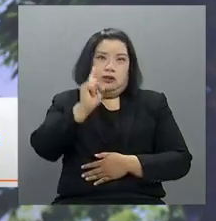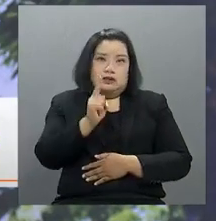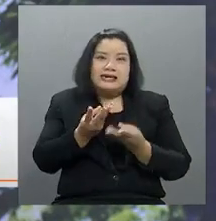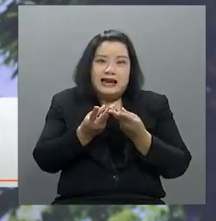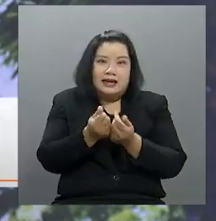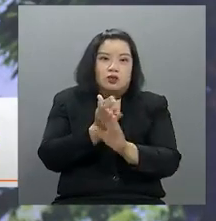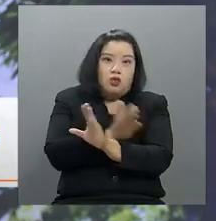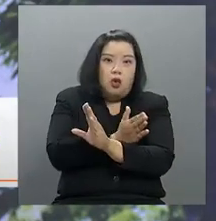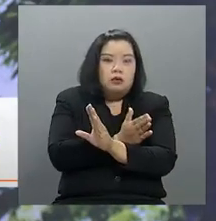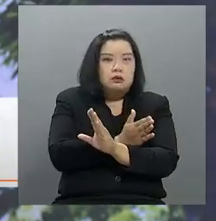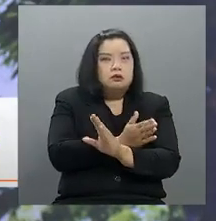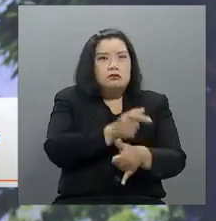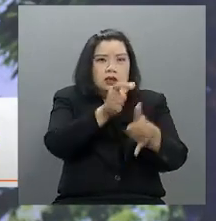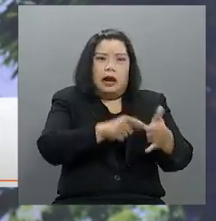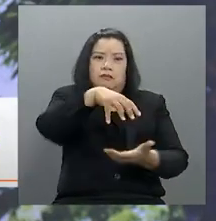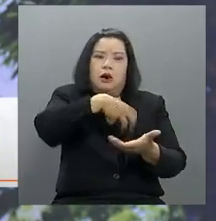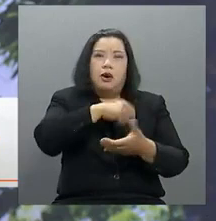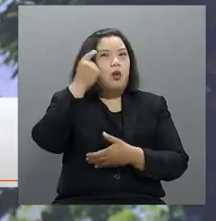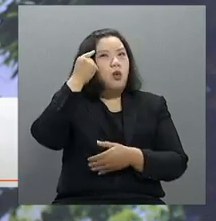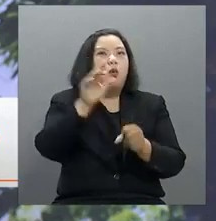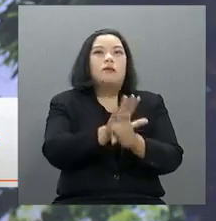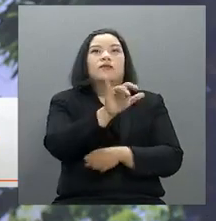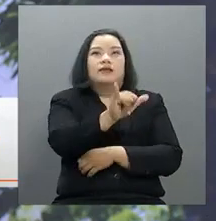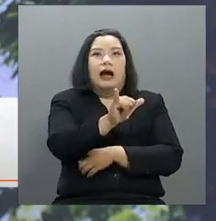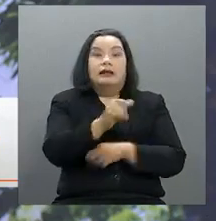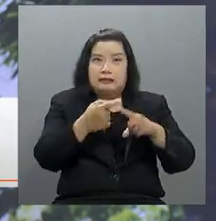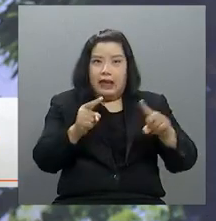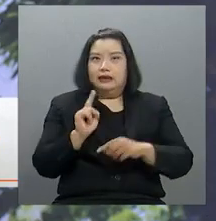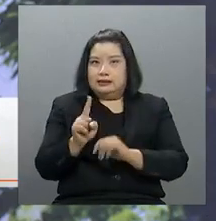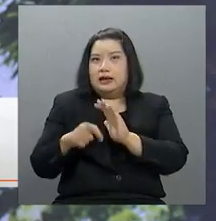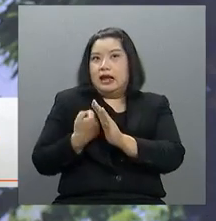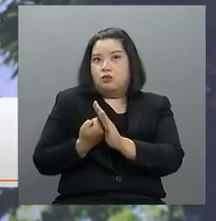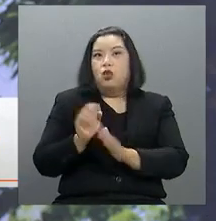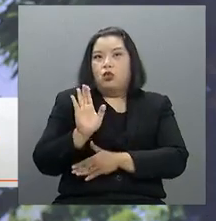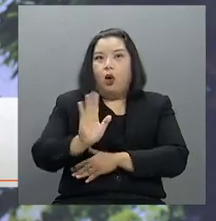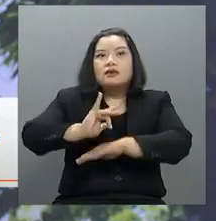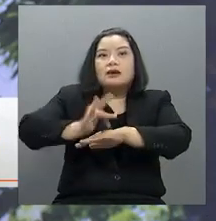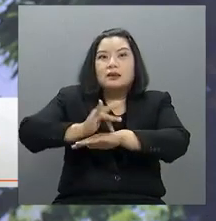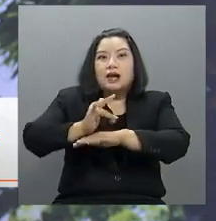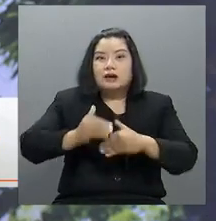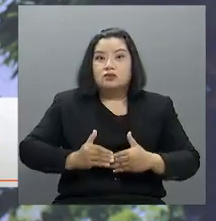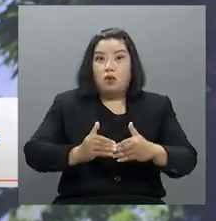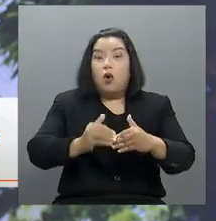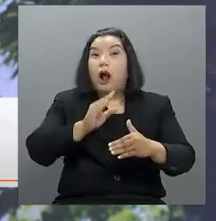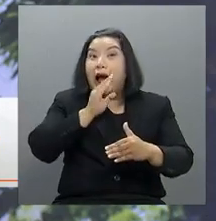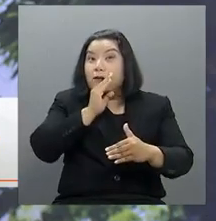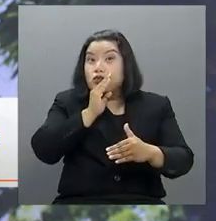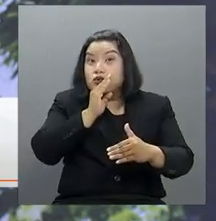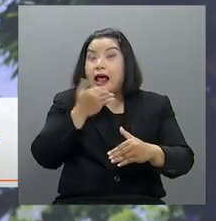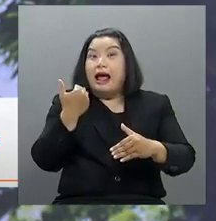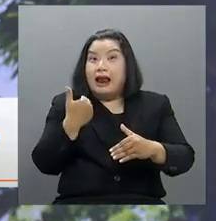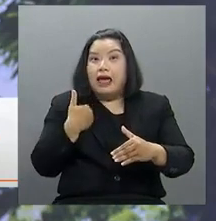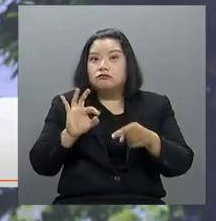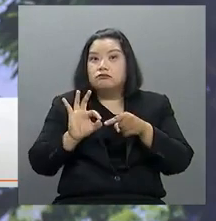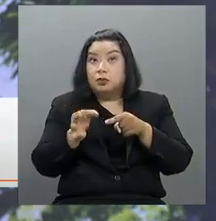สนี้เท่าไหร่แต่ว่าจริงๆแล้วเนี่ยปกติโดยช่องทางธรรมชาติตัวอ่อนเมื่อได้รับการผสมแล้วเนี่ยเขาจะต้องมีการเคลื่อนผ่